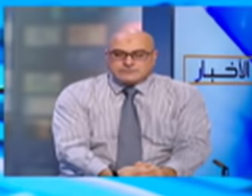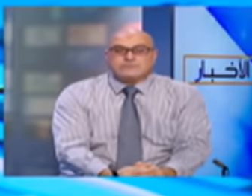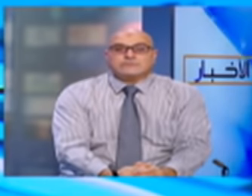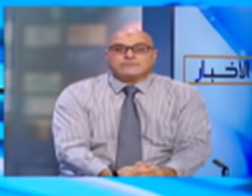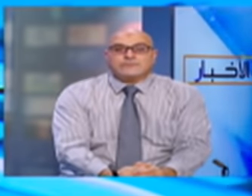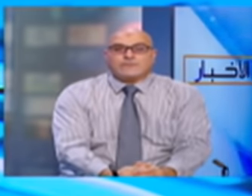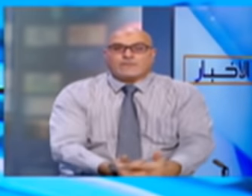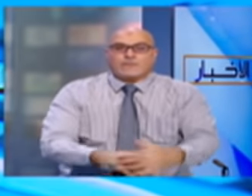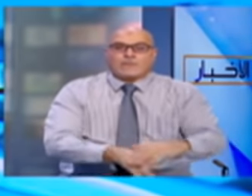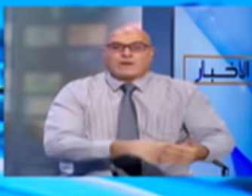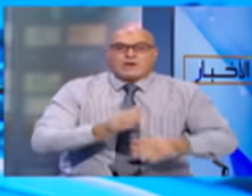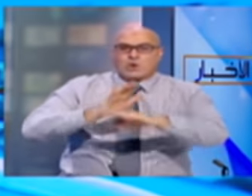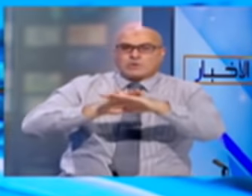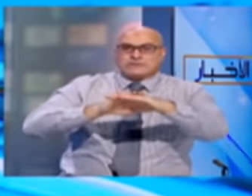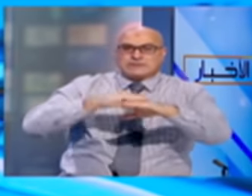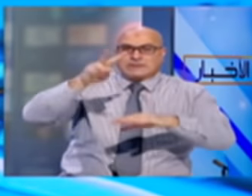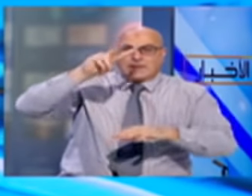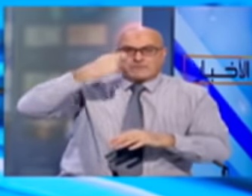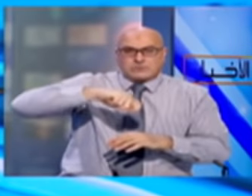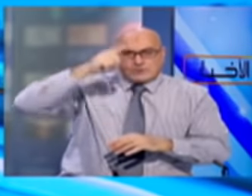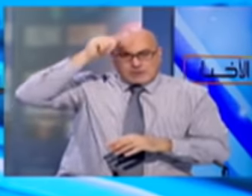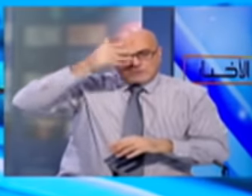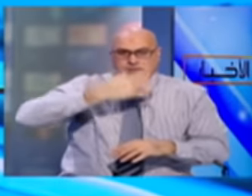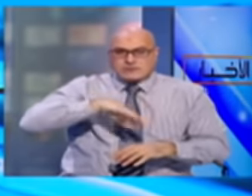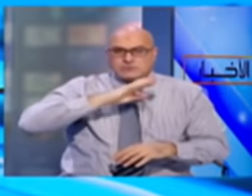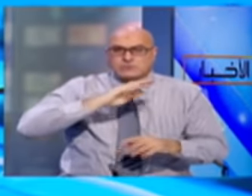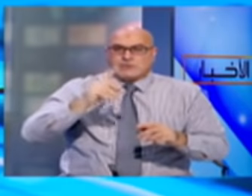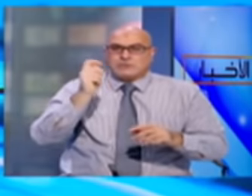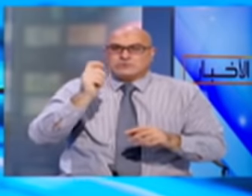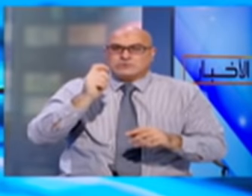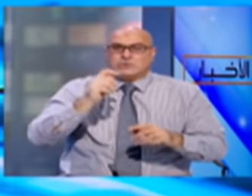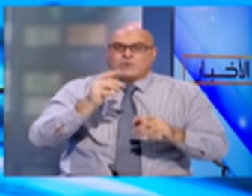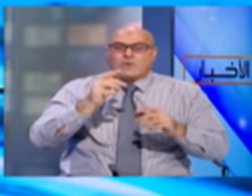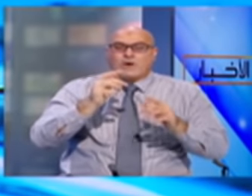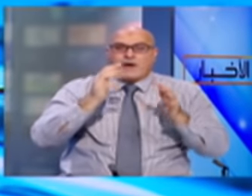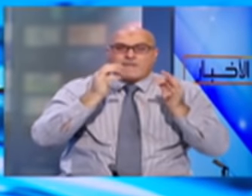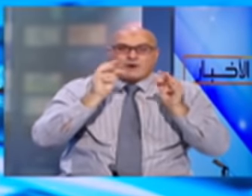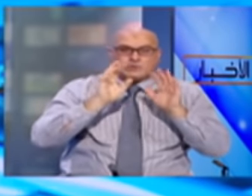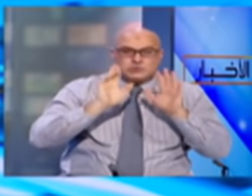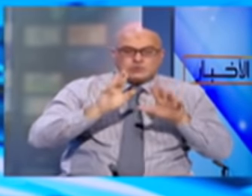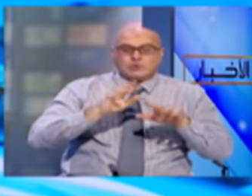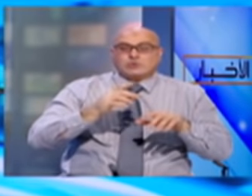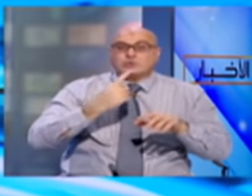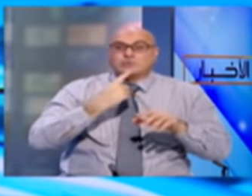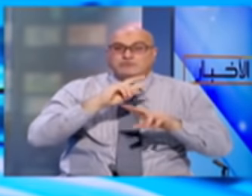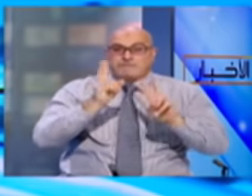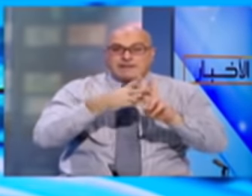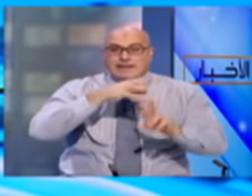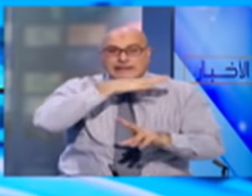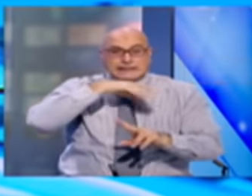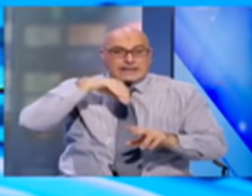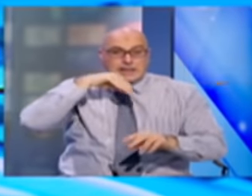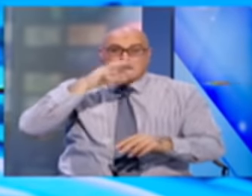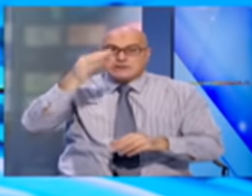أكد أمس مستشار رئيس الجمهورية المكلف بالجمعيات الدينية عيسى بلخضر من غردايا أن